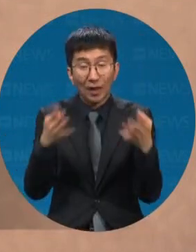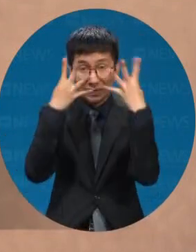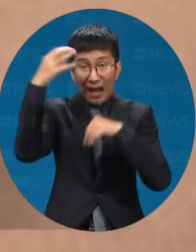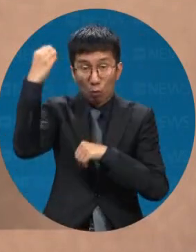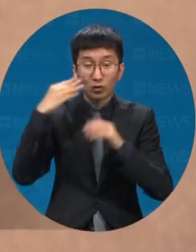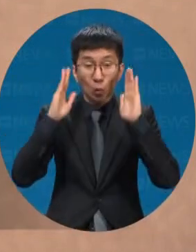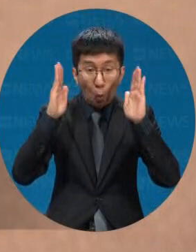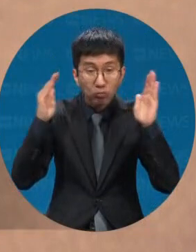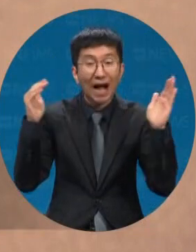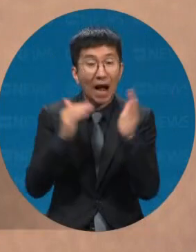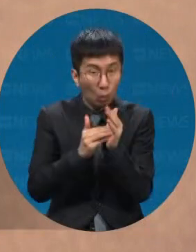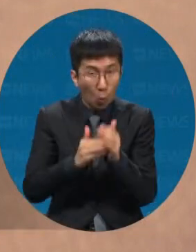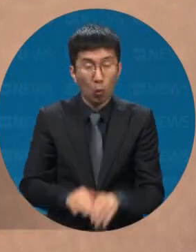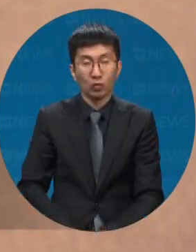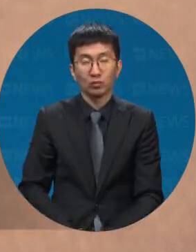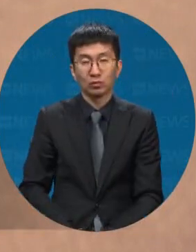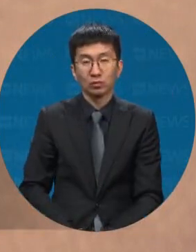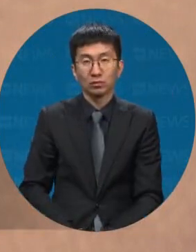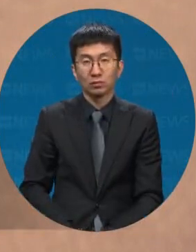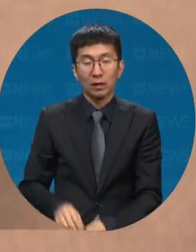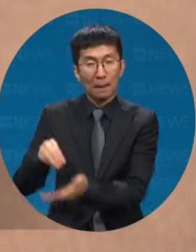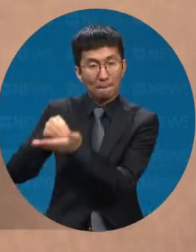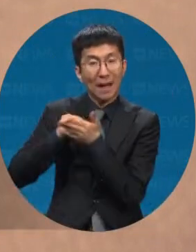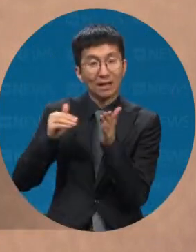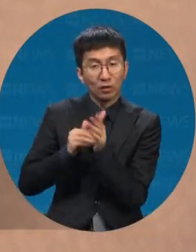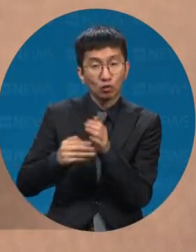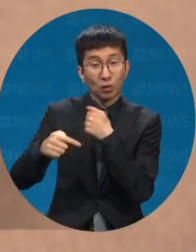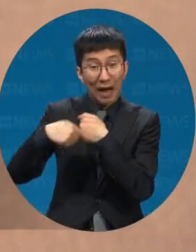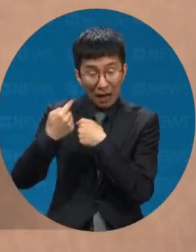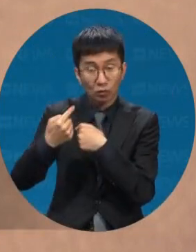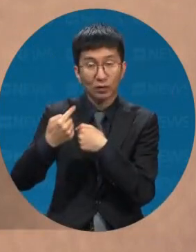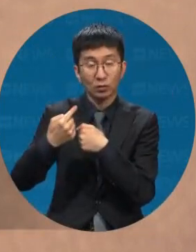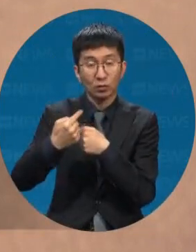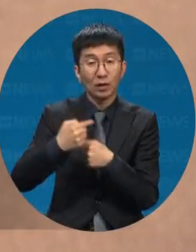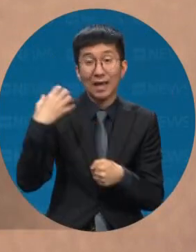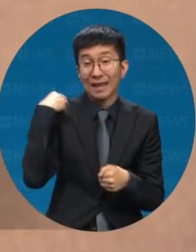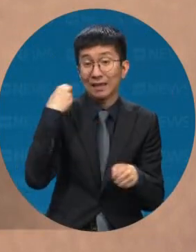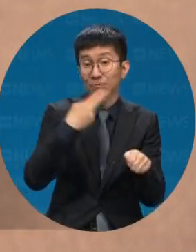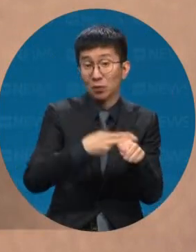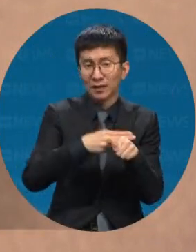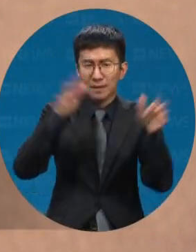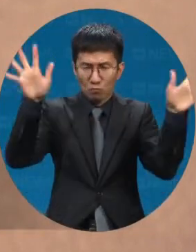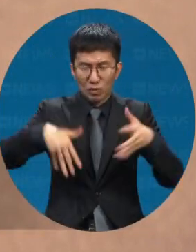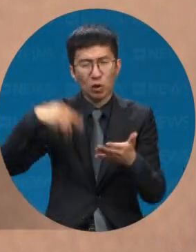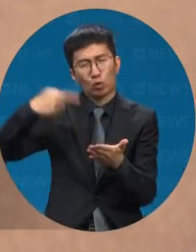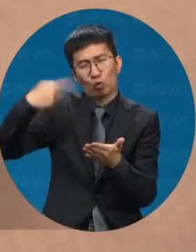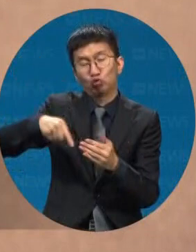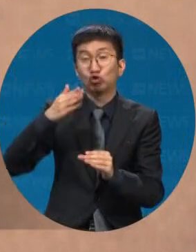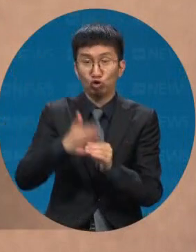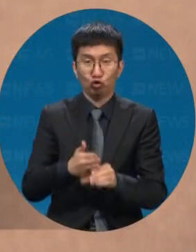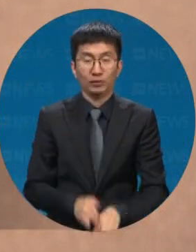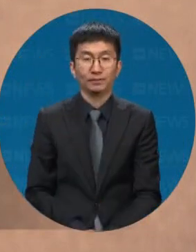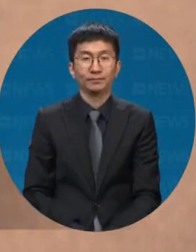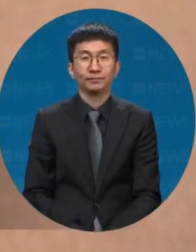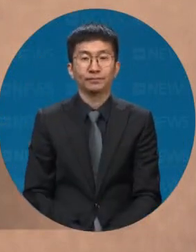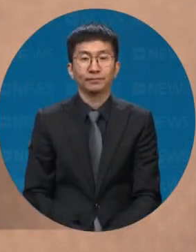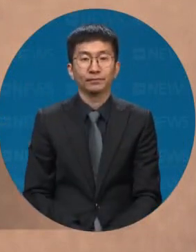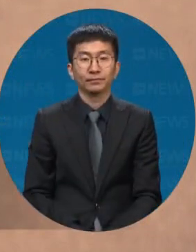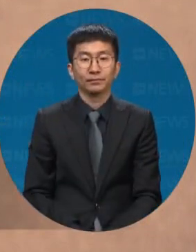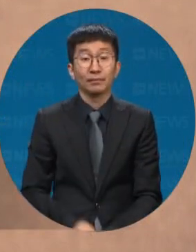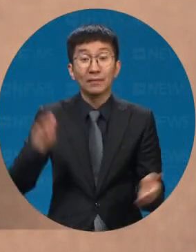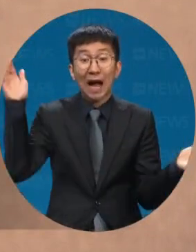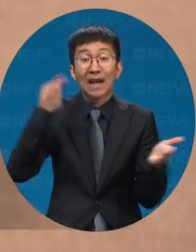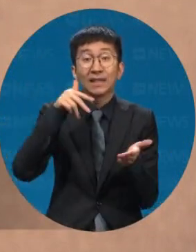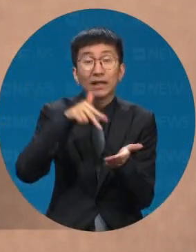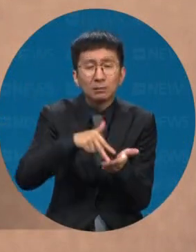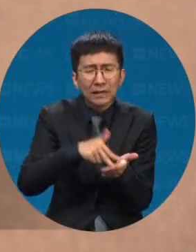공부를 해 와가지고 그분들이 이제 중학 1학년 다는 쓰인 들을 전부 어 연수를 시키고 이렇게 하고 있거든요 그래서 그 학생들이